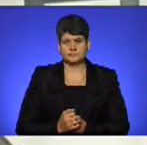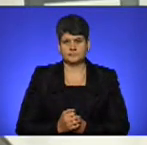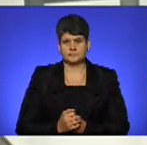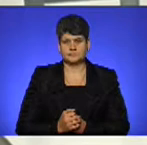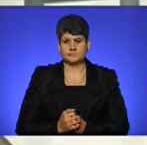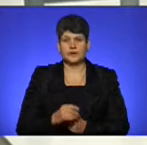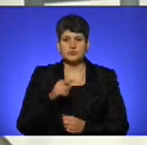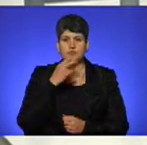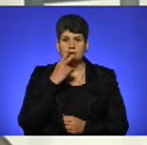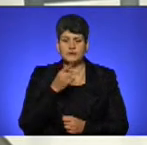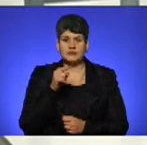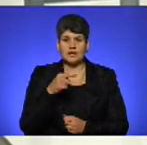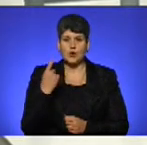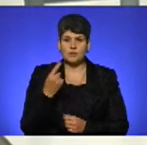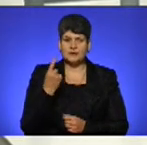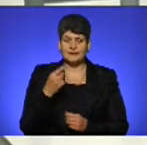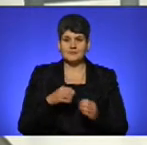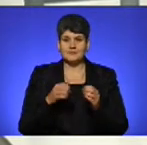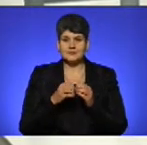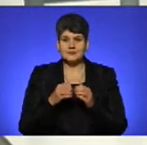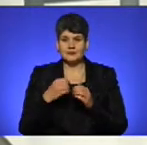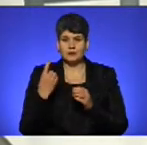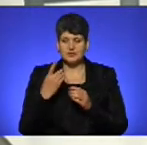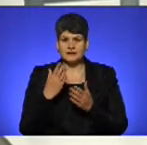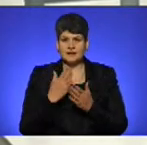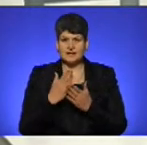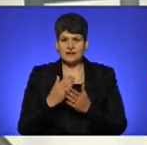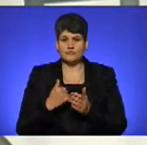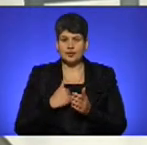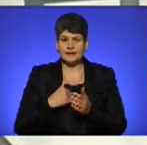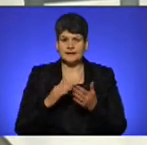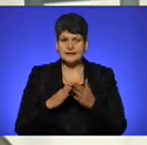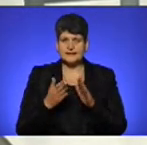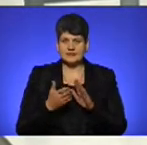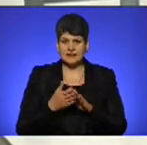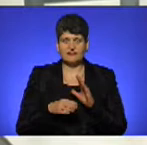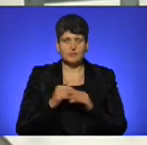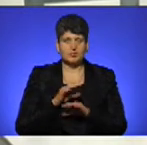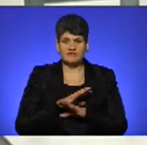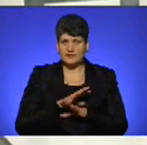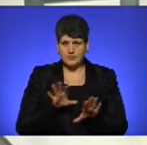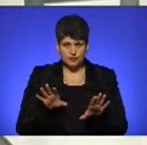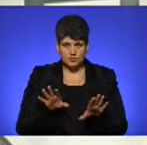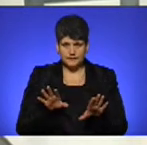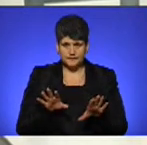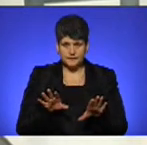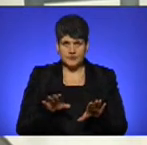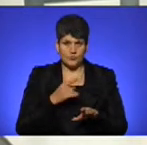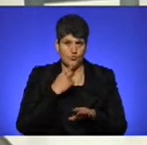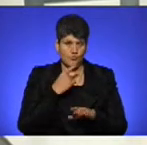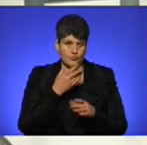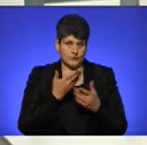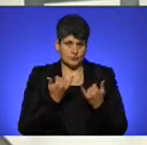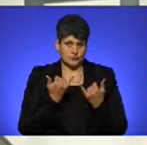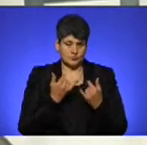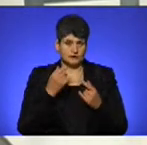Тож бачимо, що в тих областях, 10 областях, де запроваджено воєнний стан виборів, не буде зі слів спікерів, які